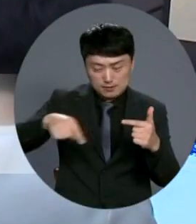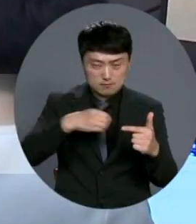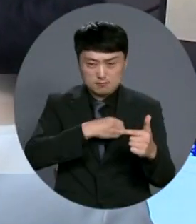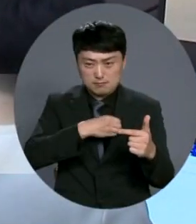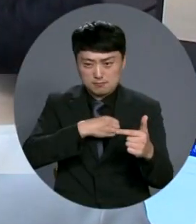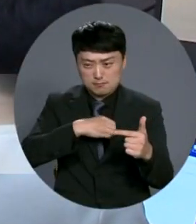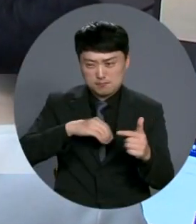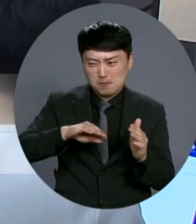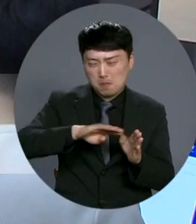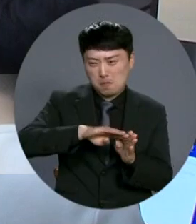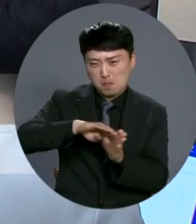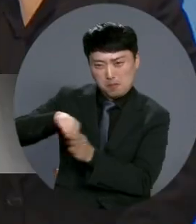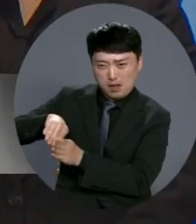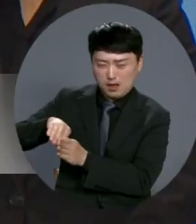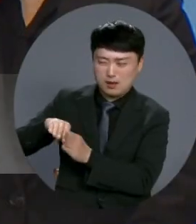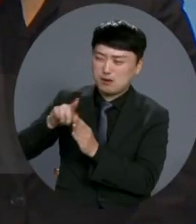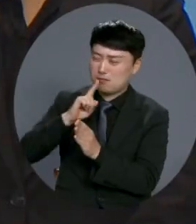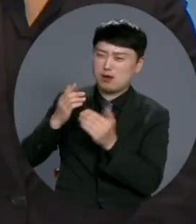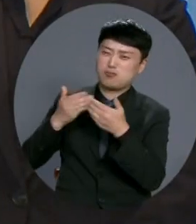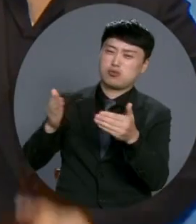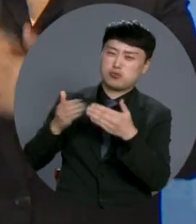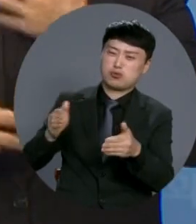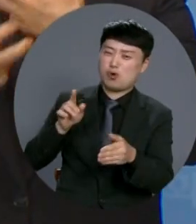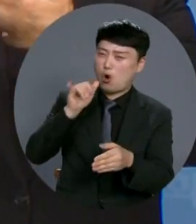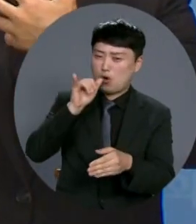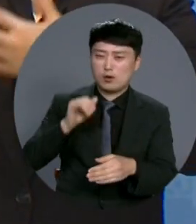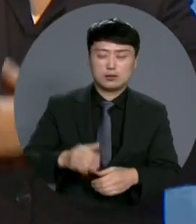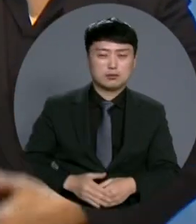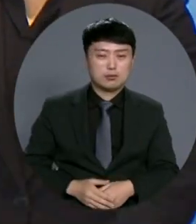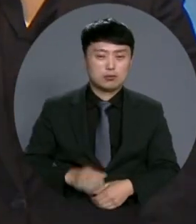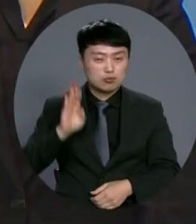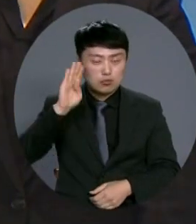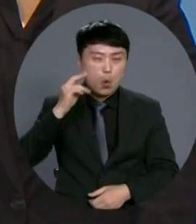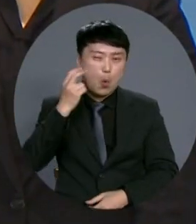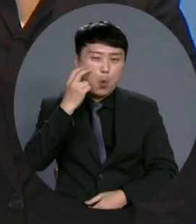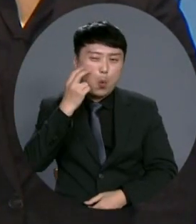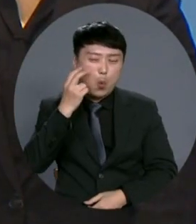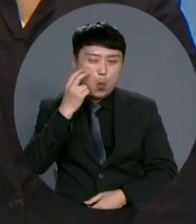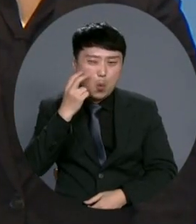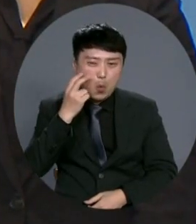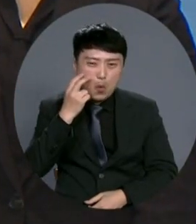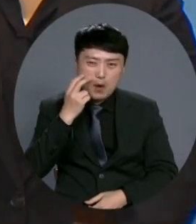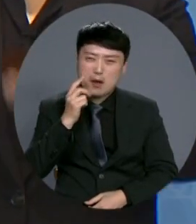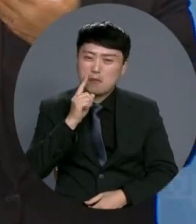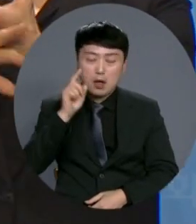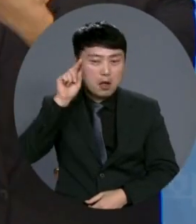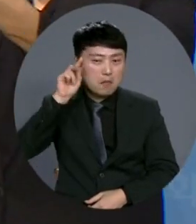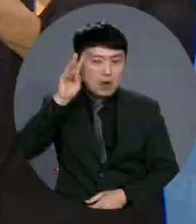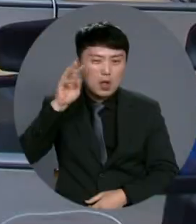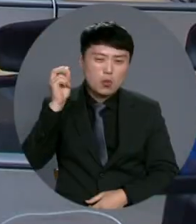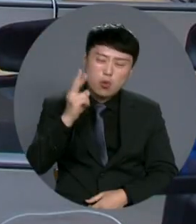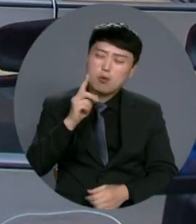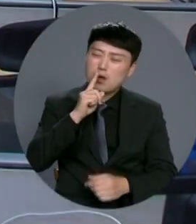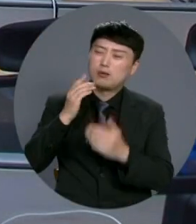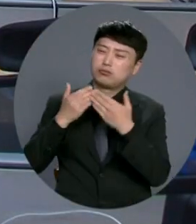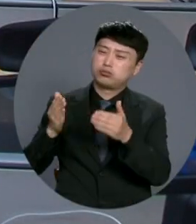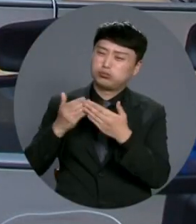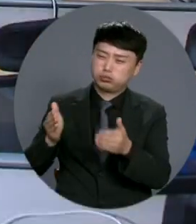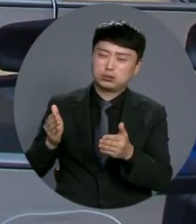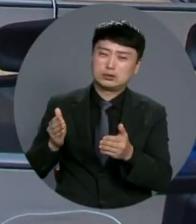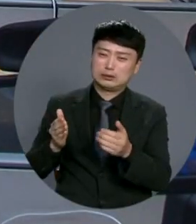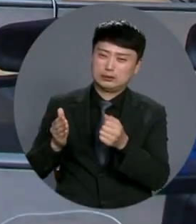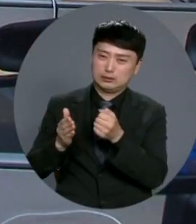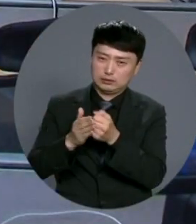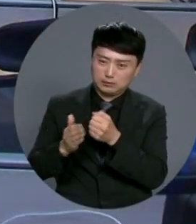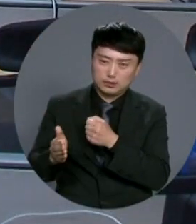한다며 거침없는 말을 쏟아냈습니다. 이후 농담이었다며 수습하는 듯했지만 며칠 뒤 비슷한 말을 또 해 결코